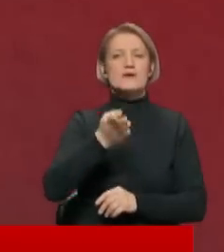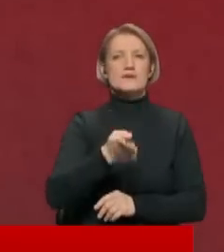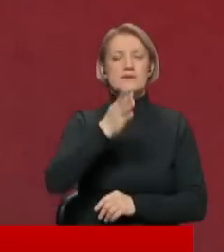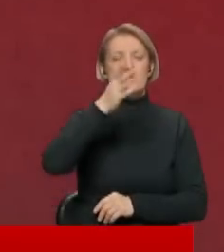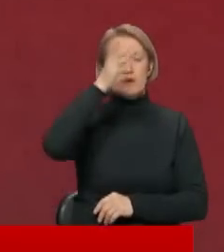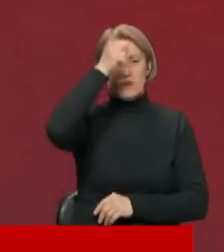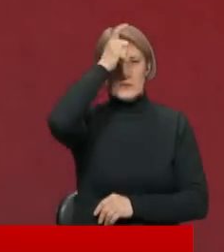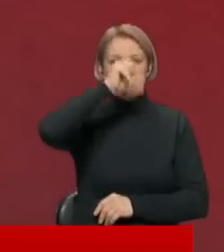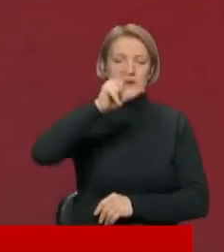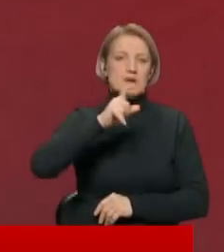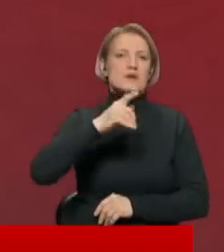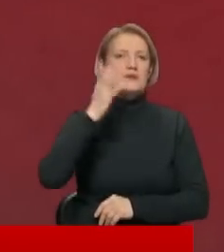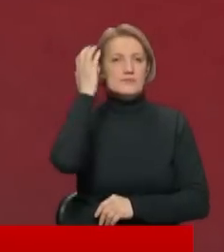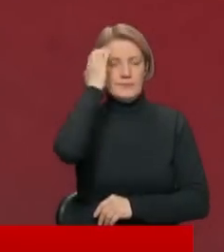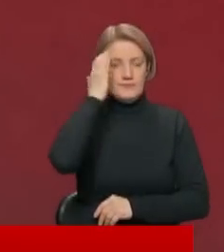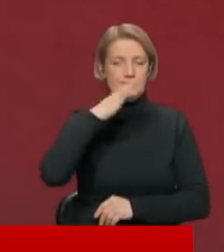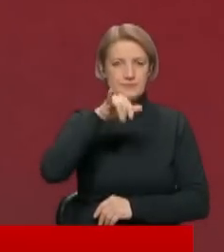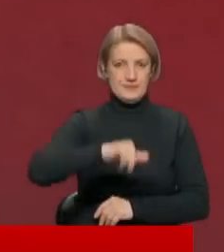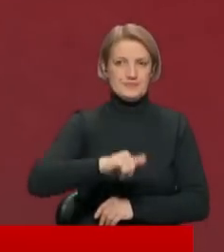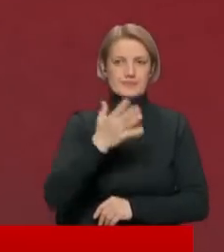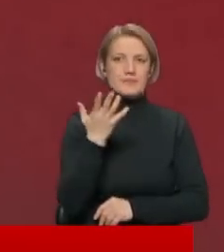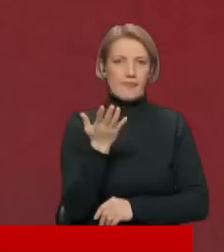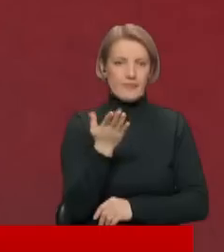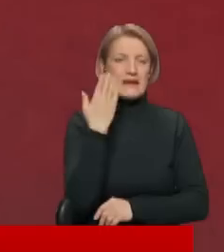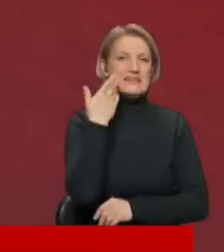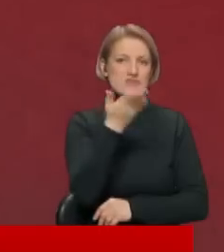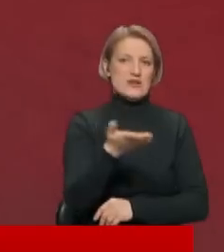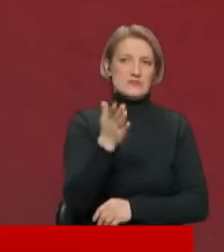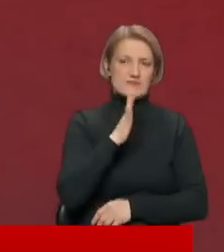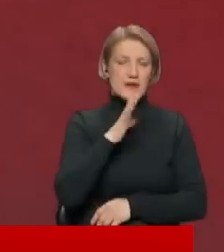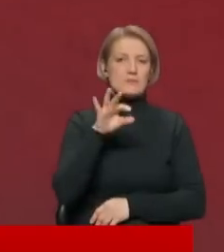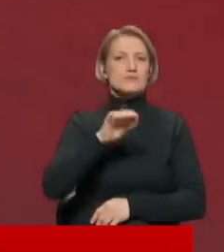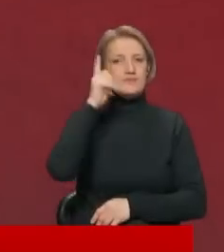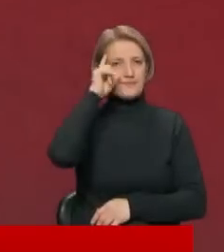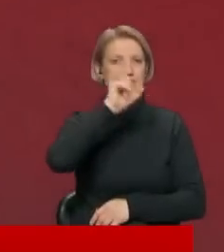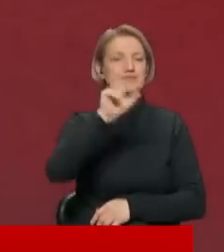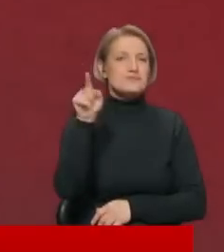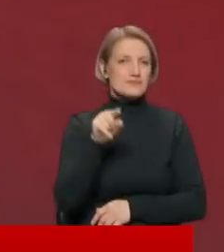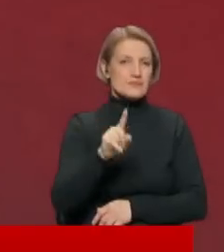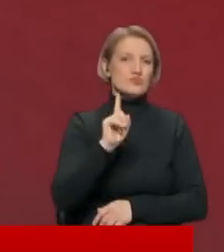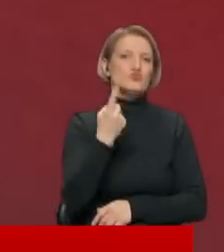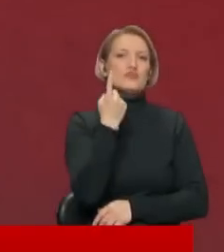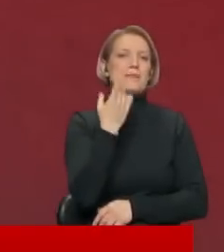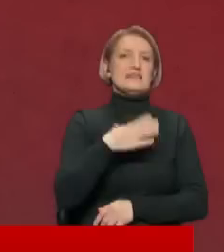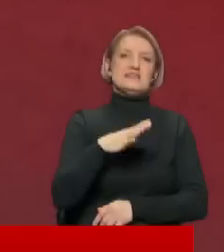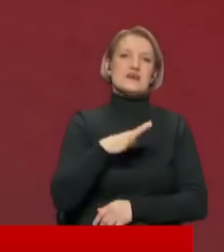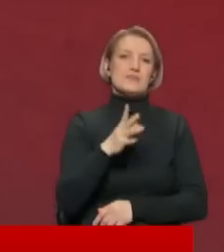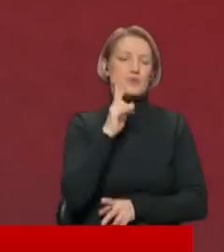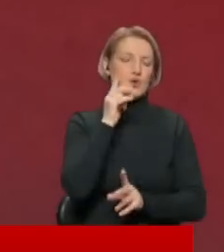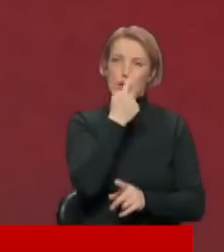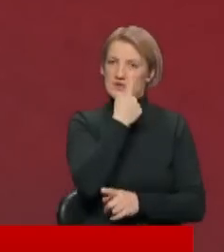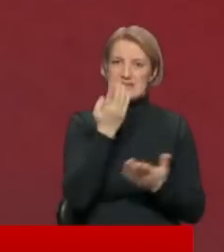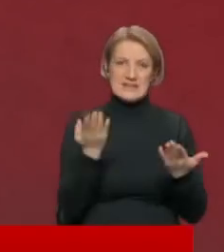haklarda istekleri çağrıları olan izleyicilerimiz var bugün başlığımız Müjdemi isterim gözler